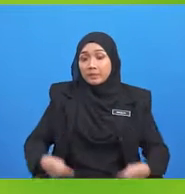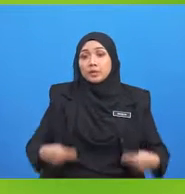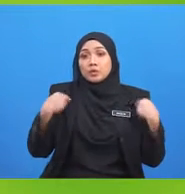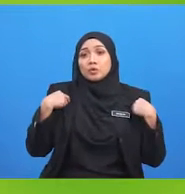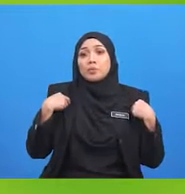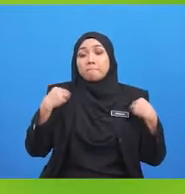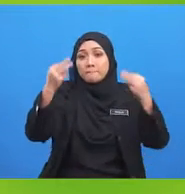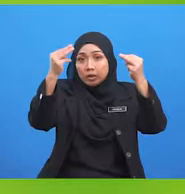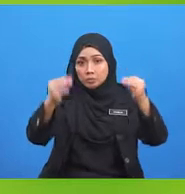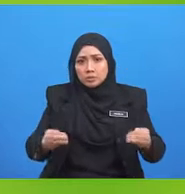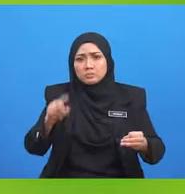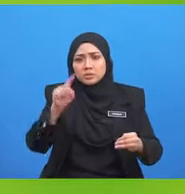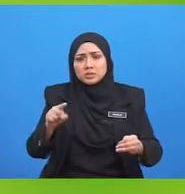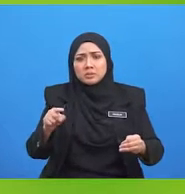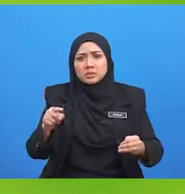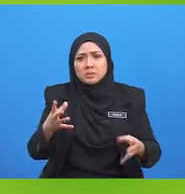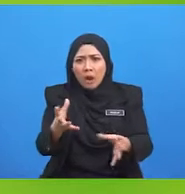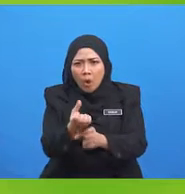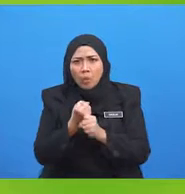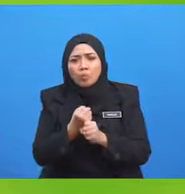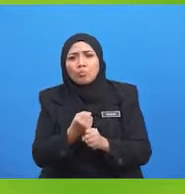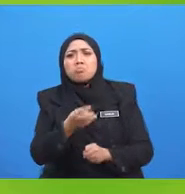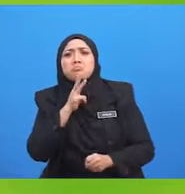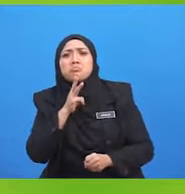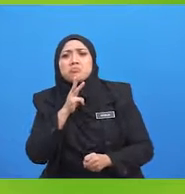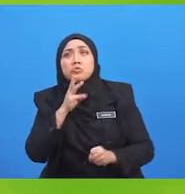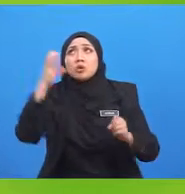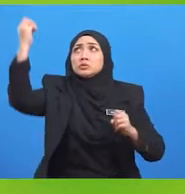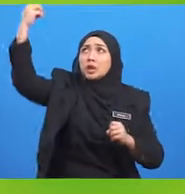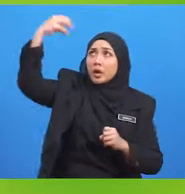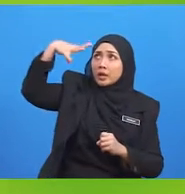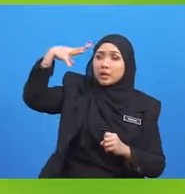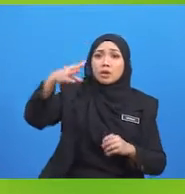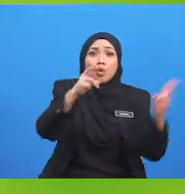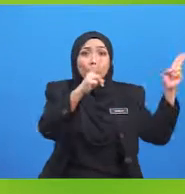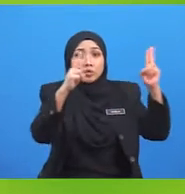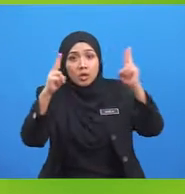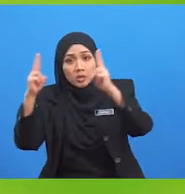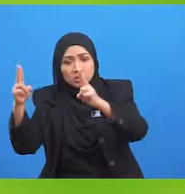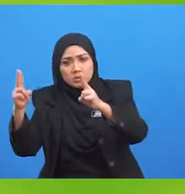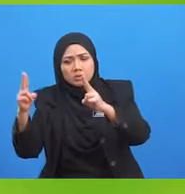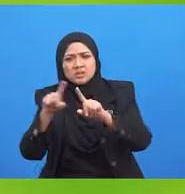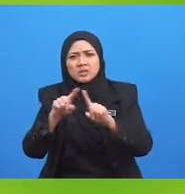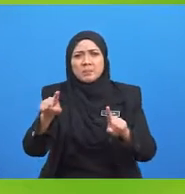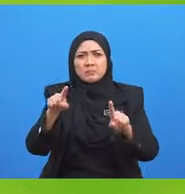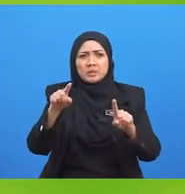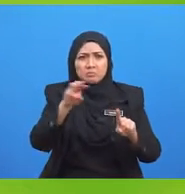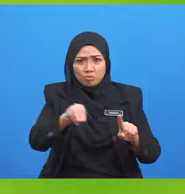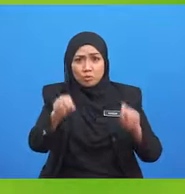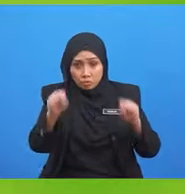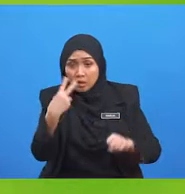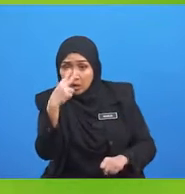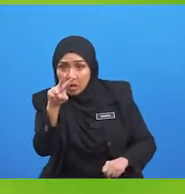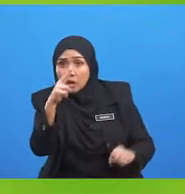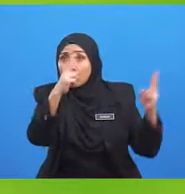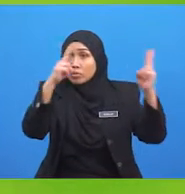air, cahaya, udara. Tetapi murid-murid dapat tak melihat udara itu? Tidak